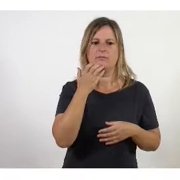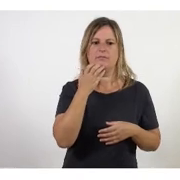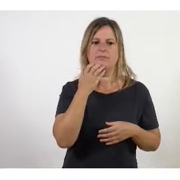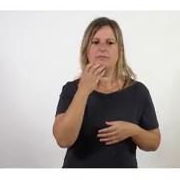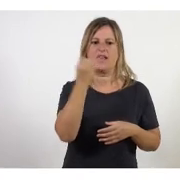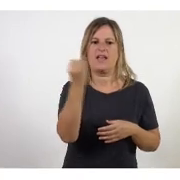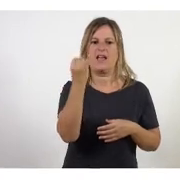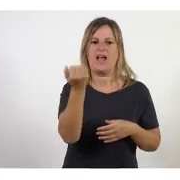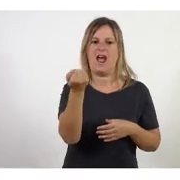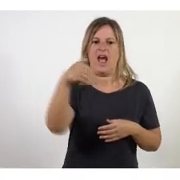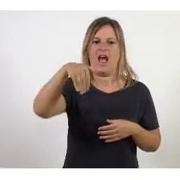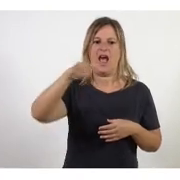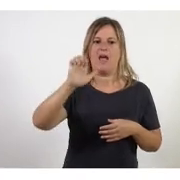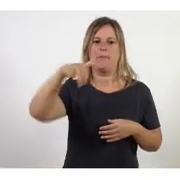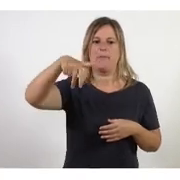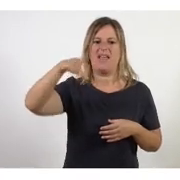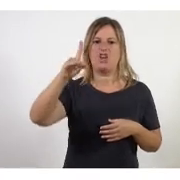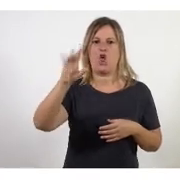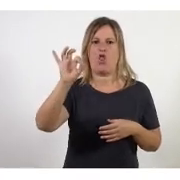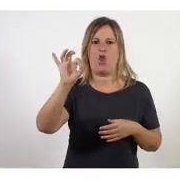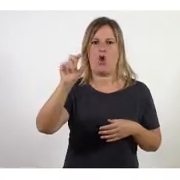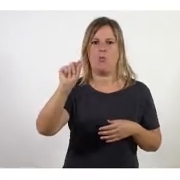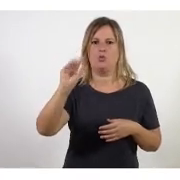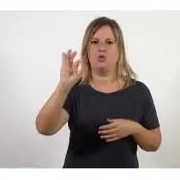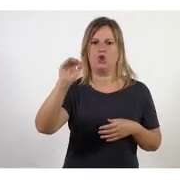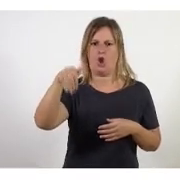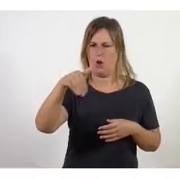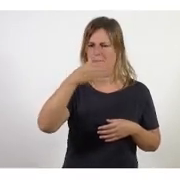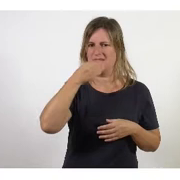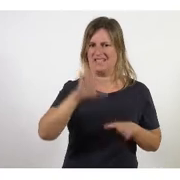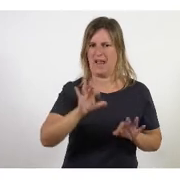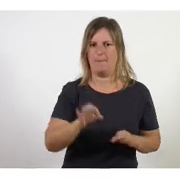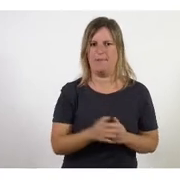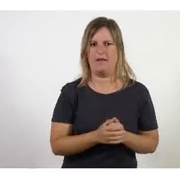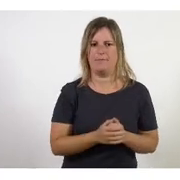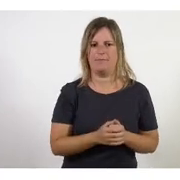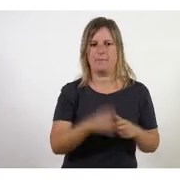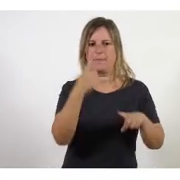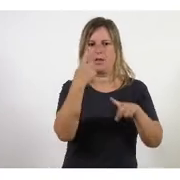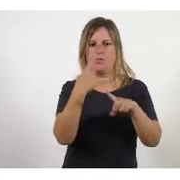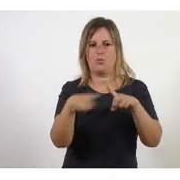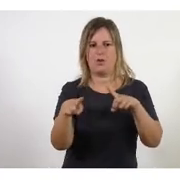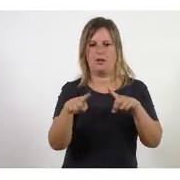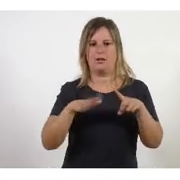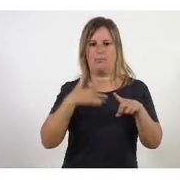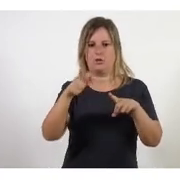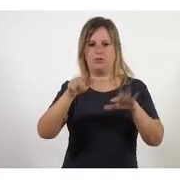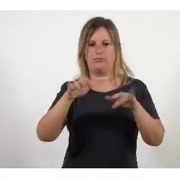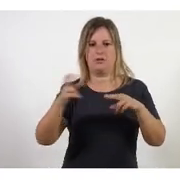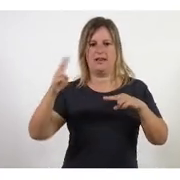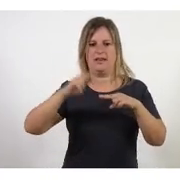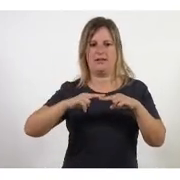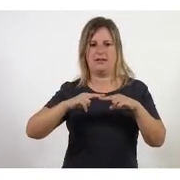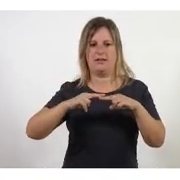Jamendo, J-A-Mendo, Jamendo, que és .com. Un altre banc, si vols, Enric, els hi pots passar els links,